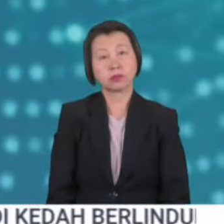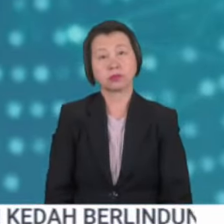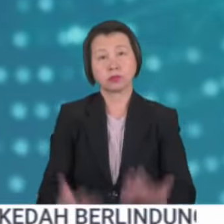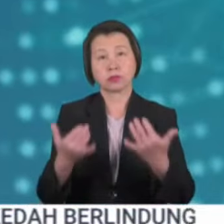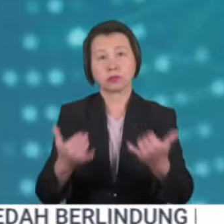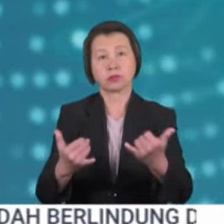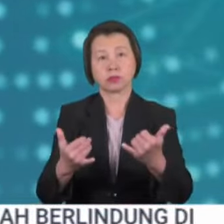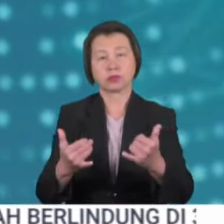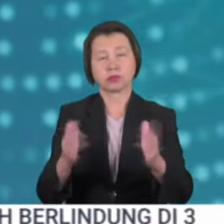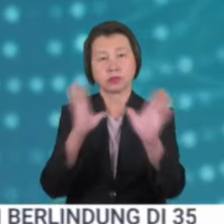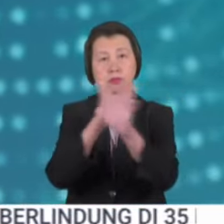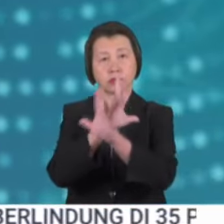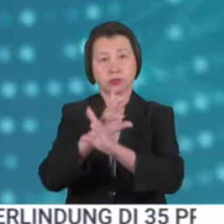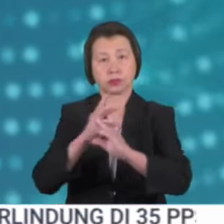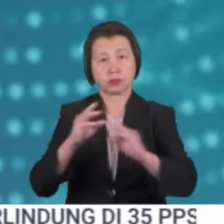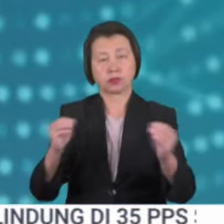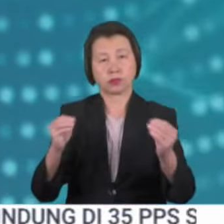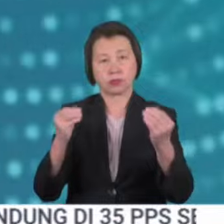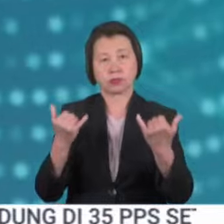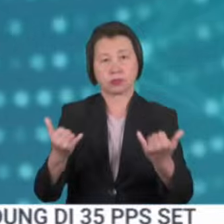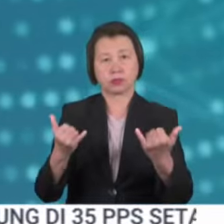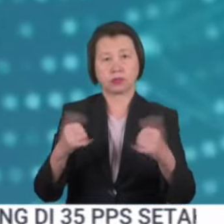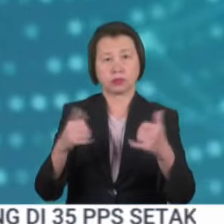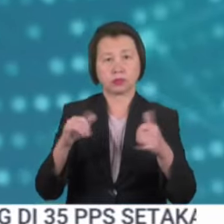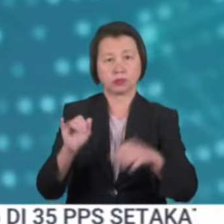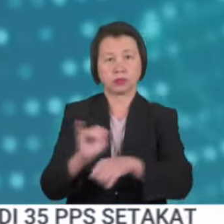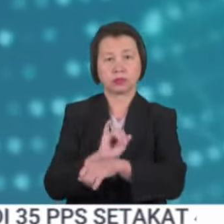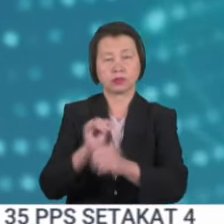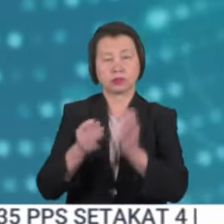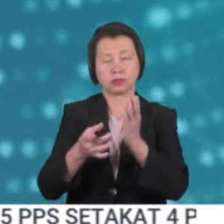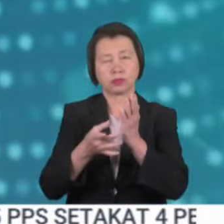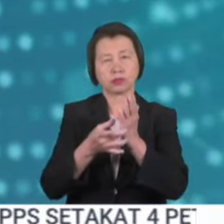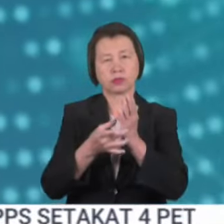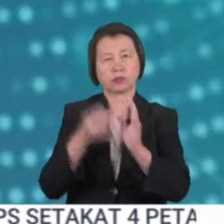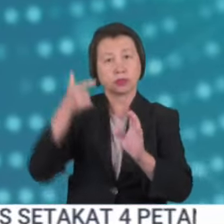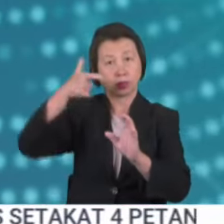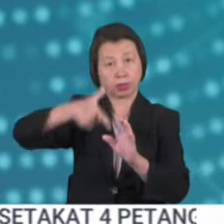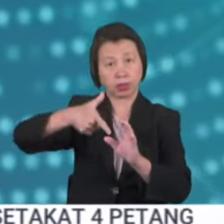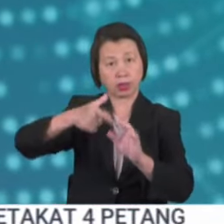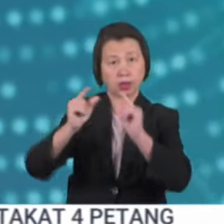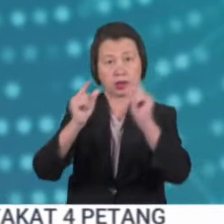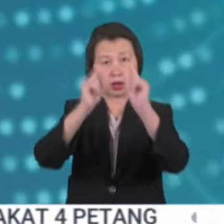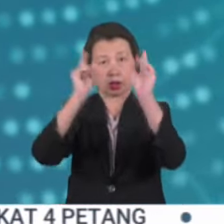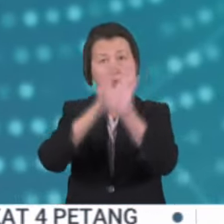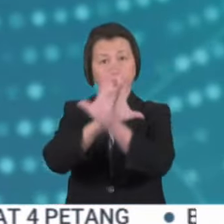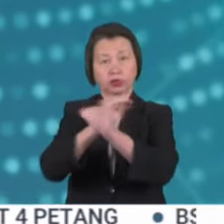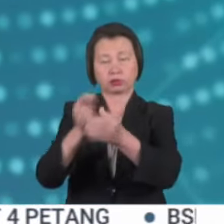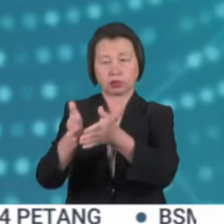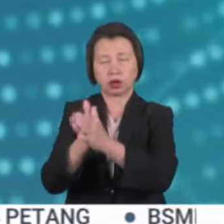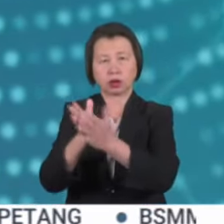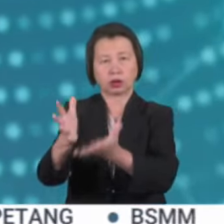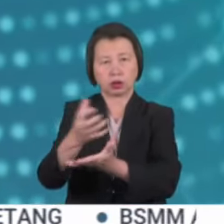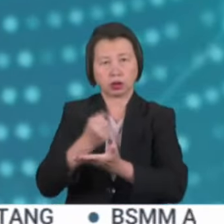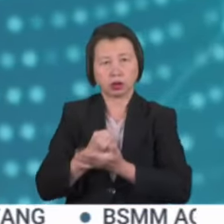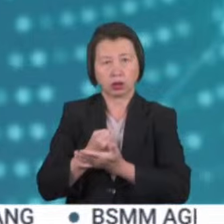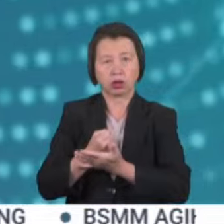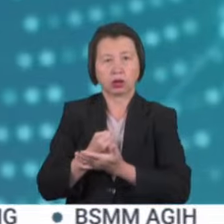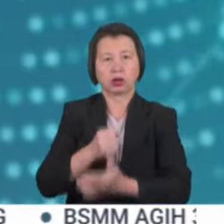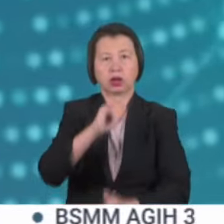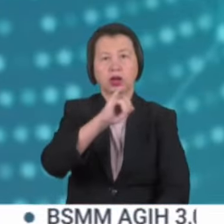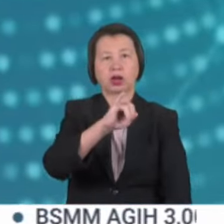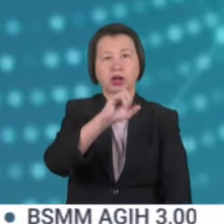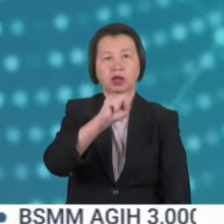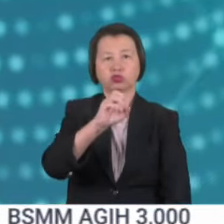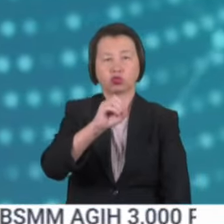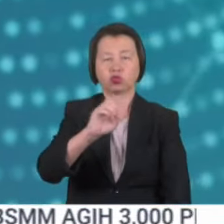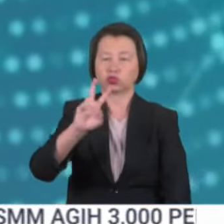Seterusnya ke Bumi Kenyalang. Antara paparan hari ini, pemain industri minyak dan gas di Sarawak disaran memperolehi pensijilan piawaian